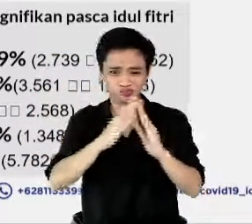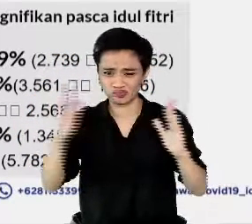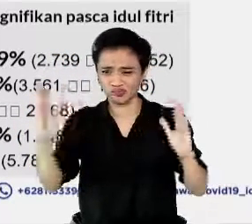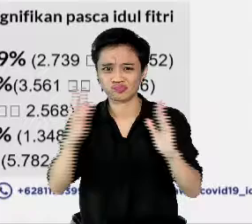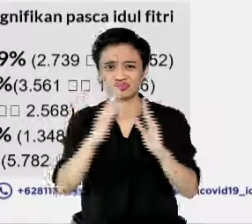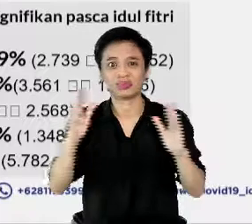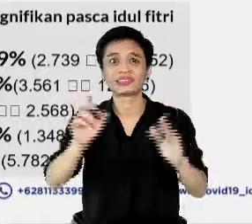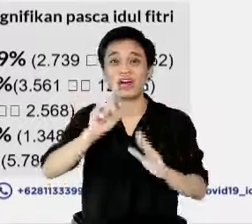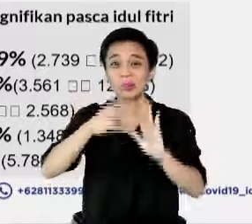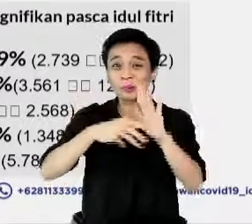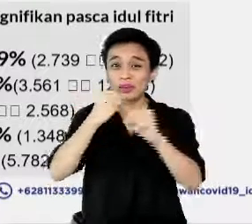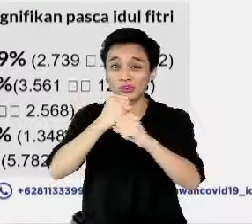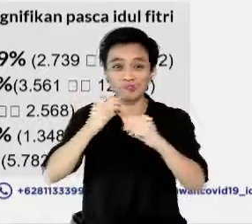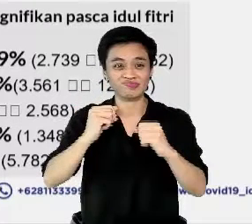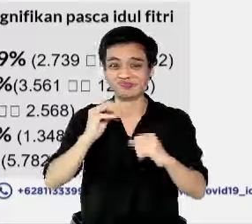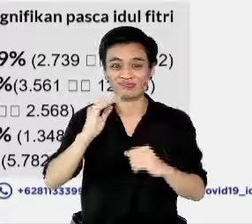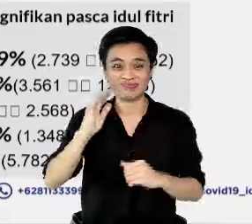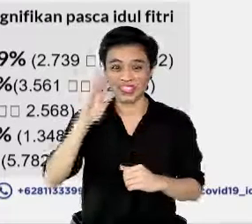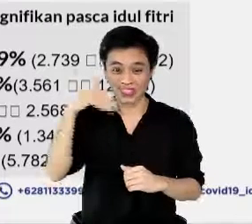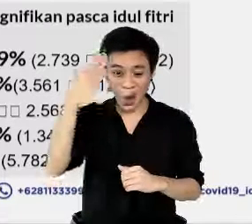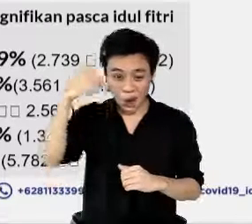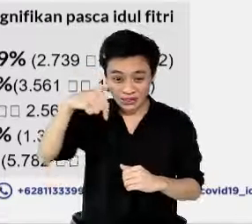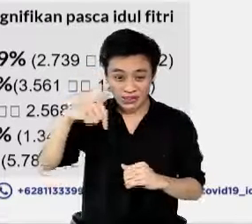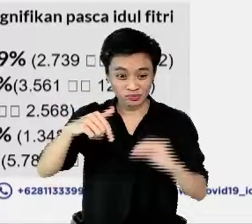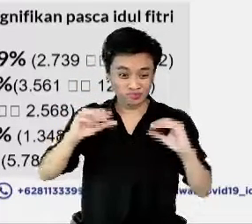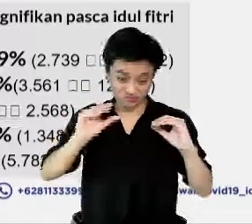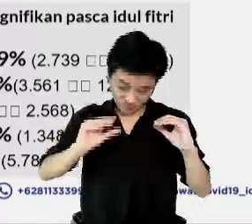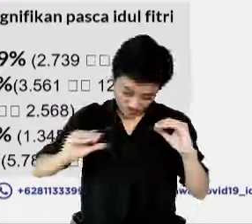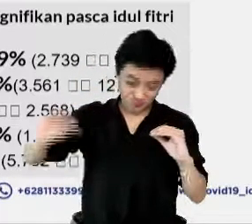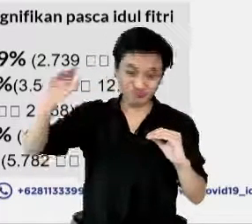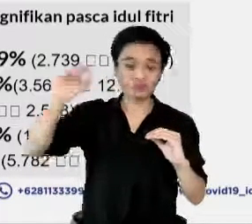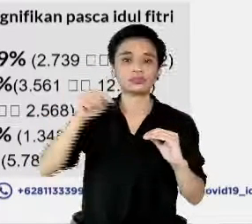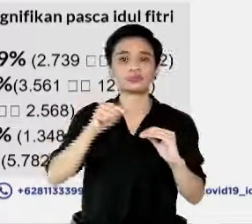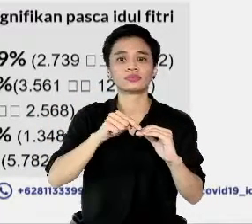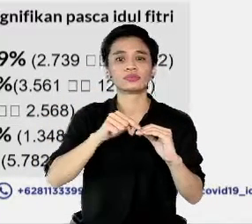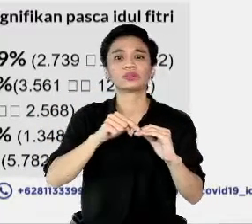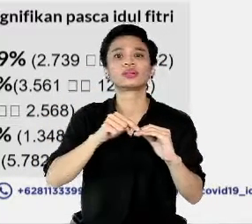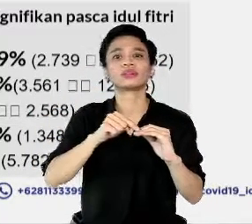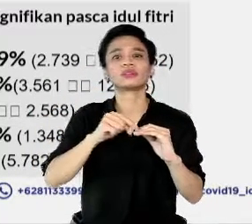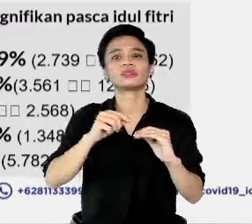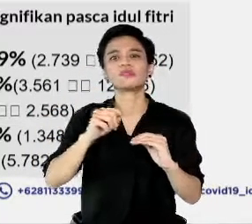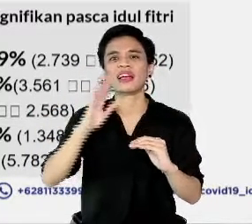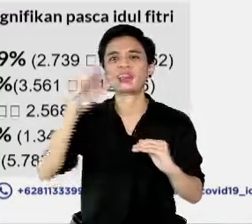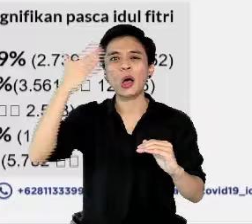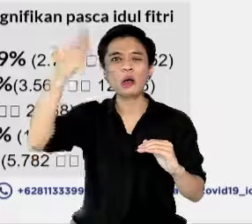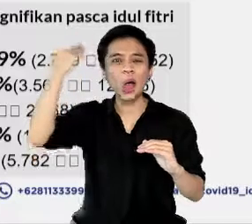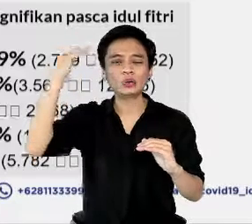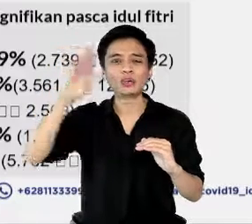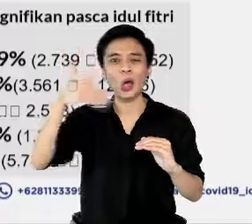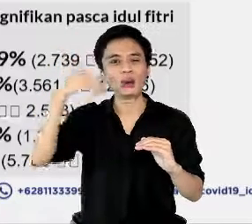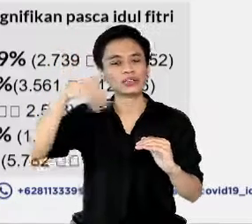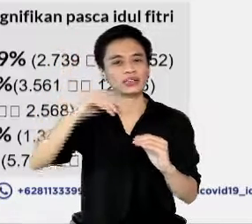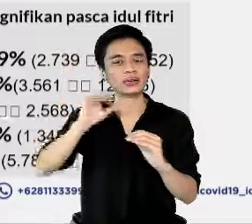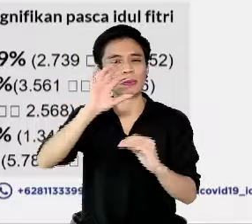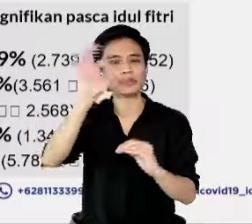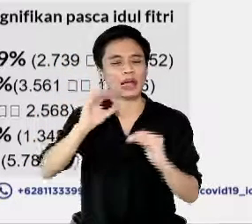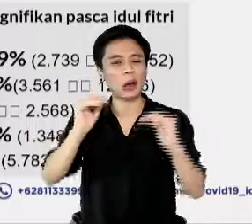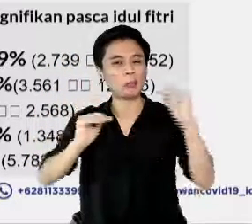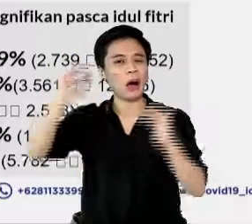persentase kenaikan kasus di tahun ini bisa melampaui persentase kenaikan kasus di tahun lalu